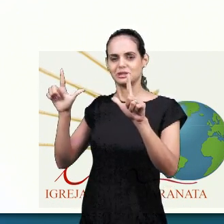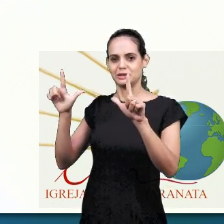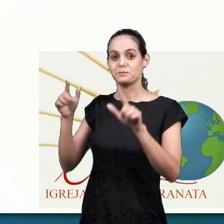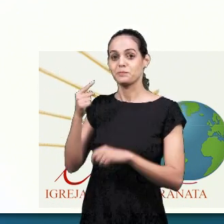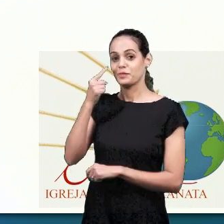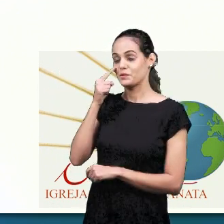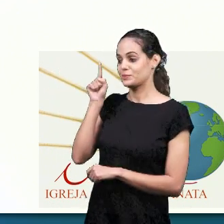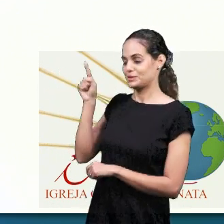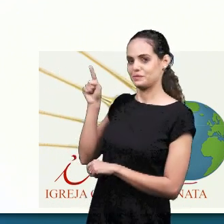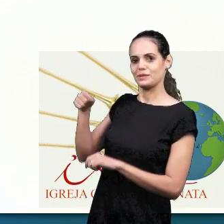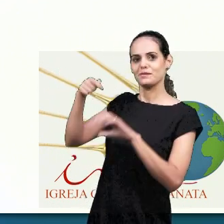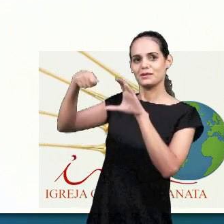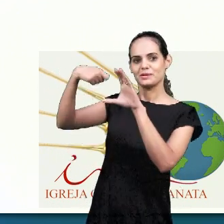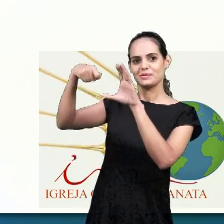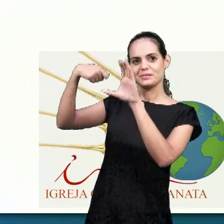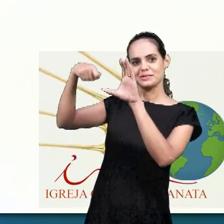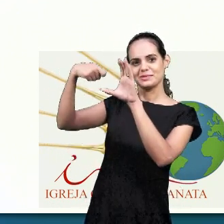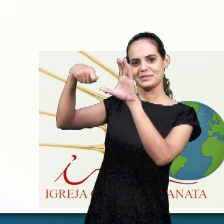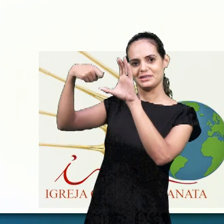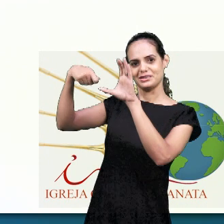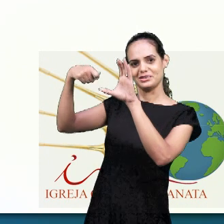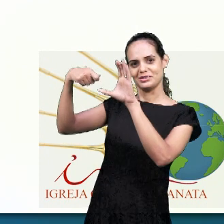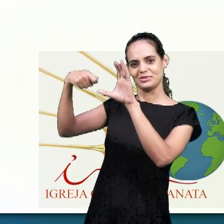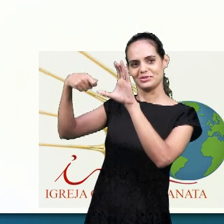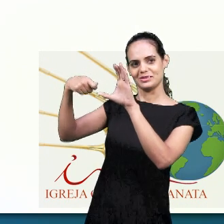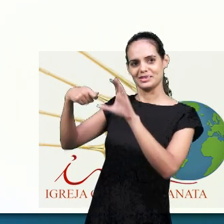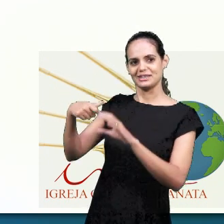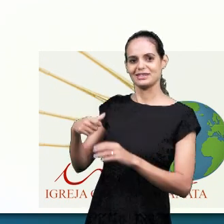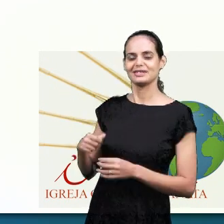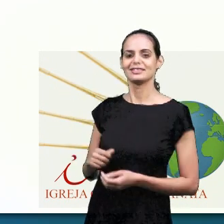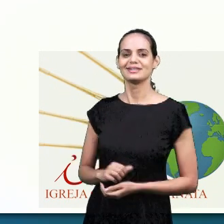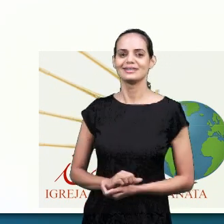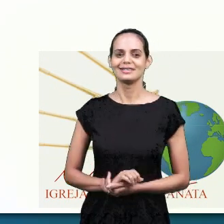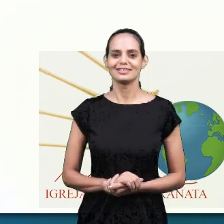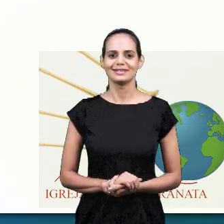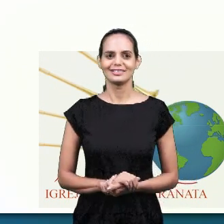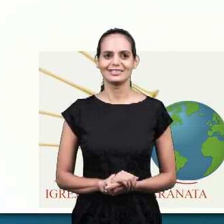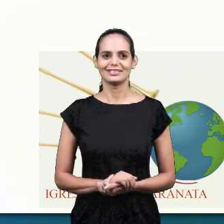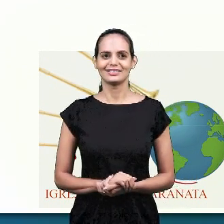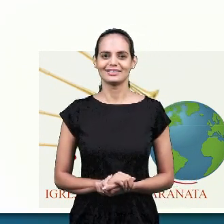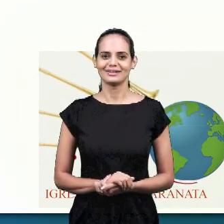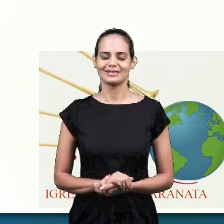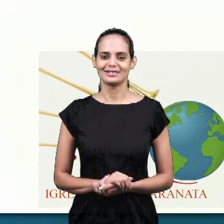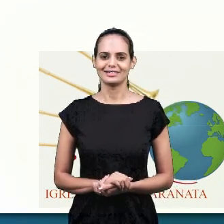sur la page Internet où sont toutes les vidéos qui nous ont été envoyées.